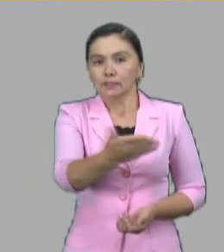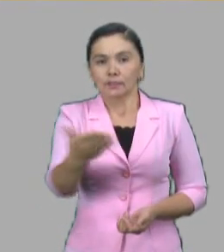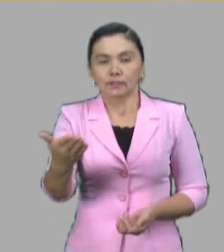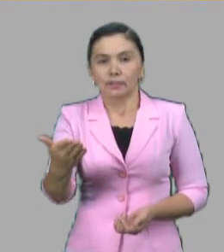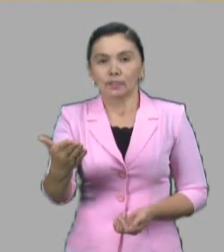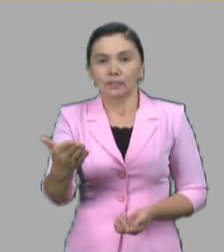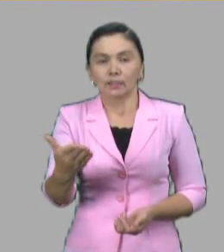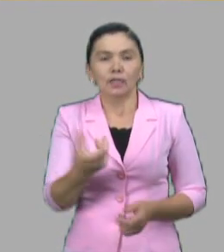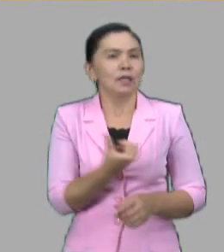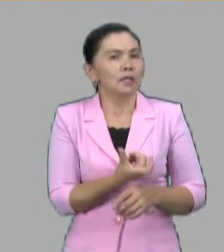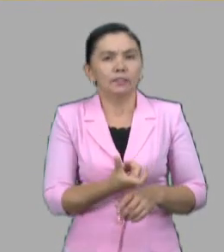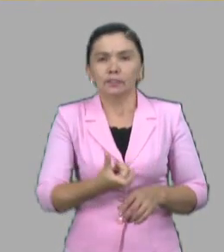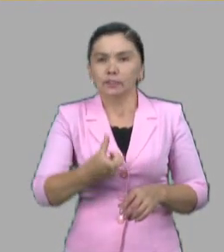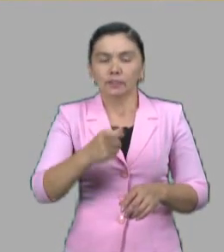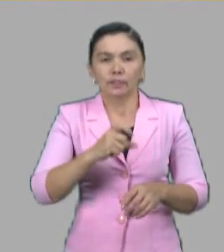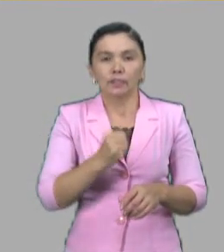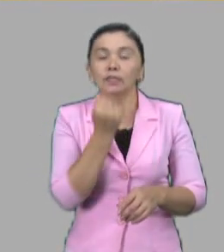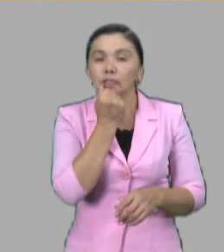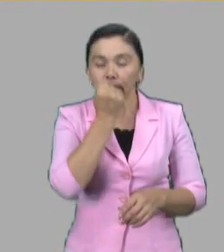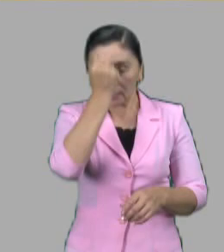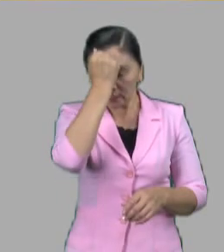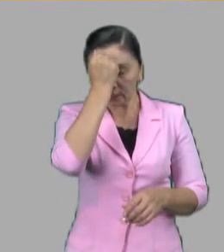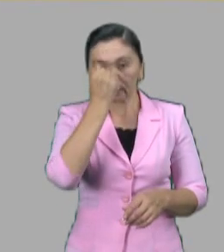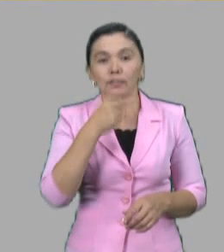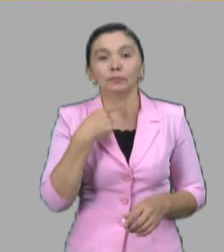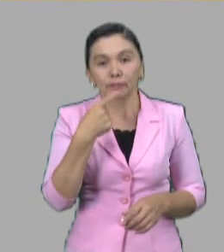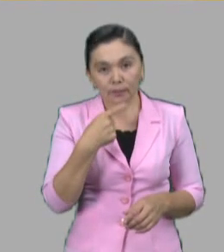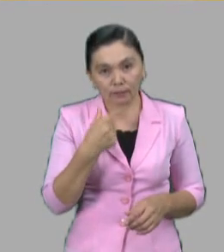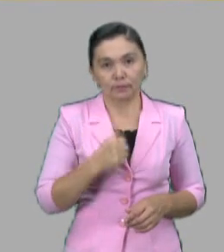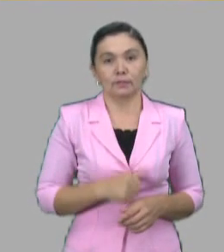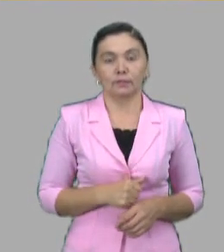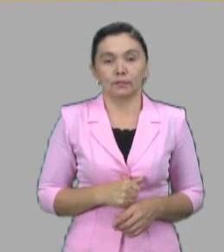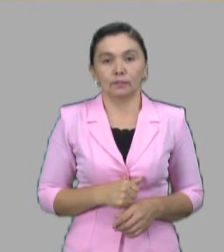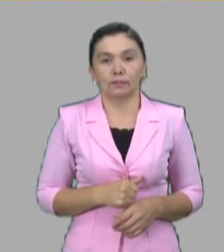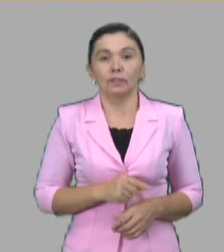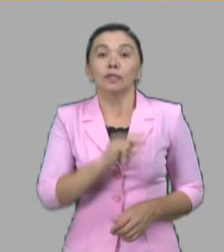Сиздерге терең ыраазычылык билдиребиз.